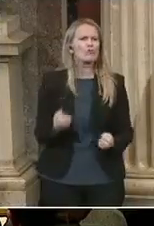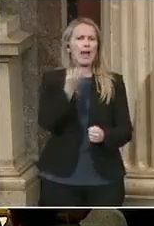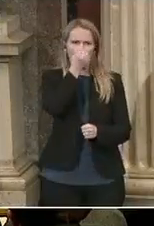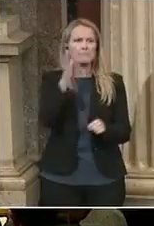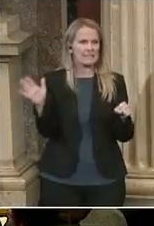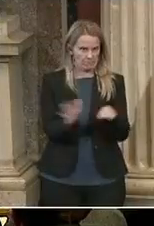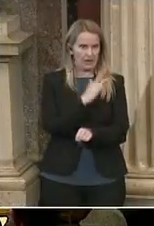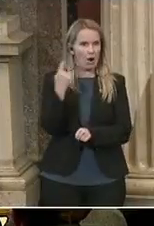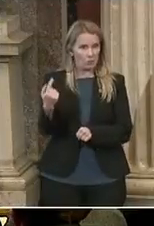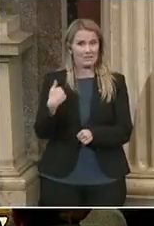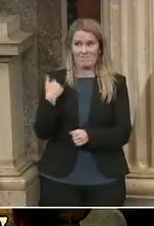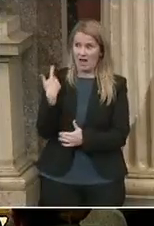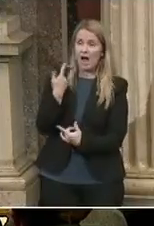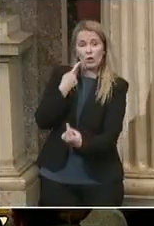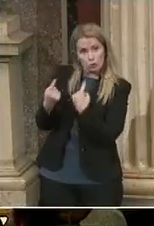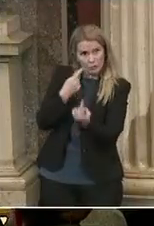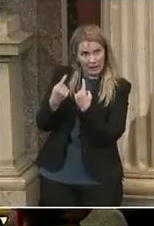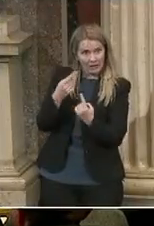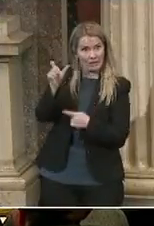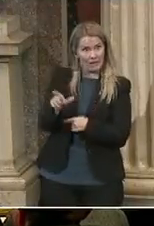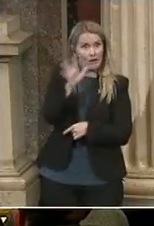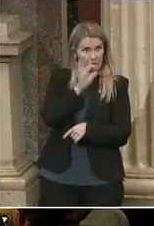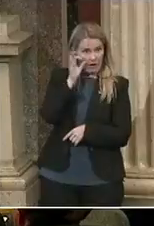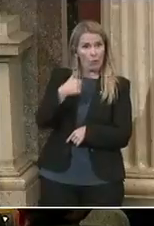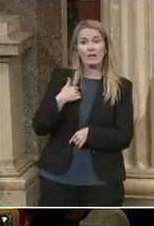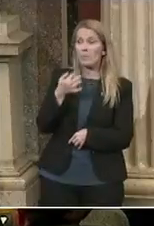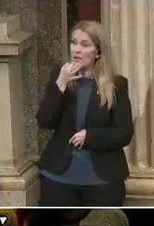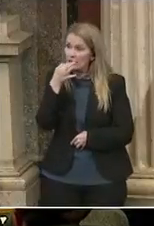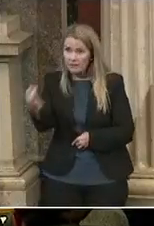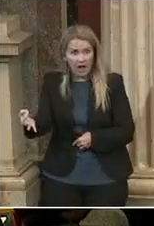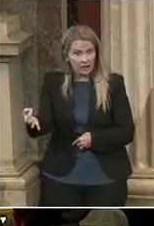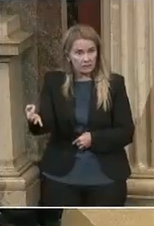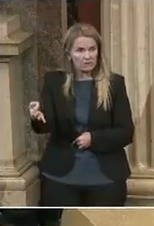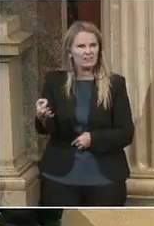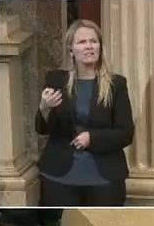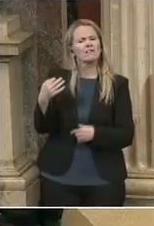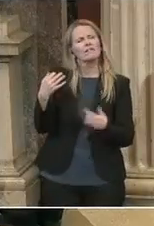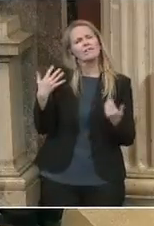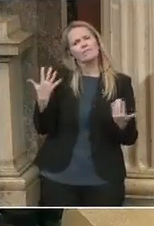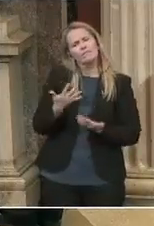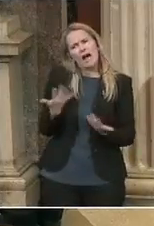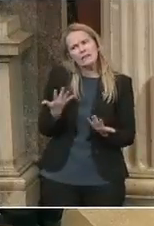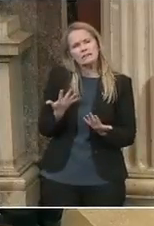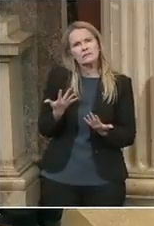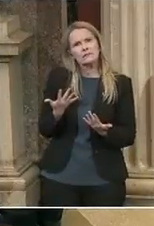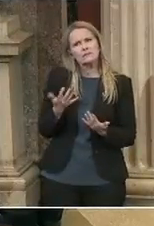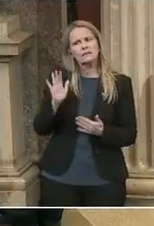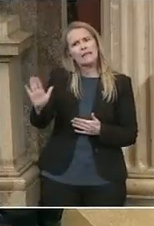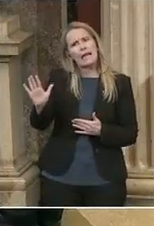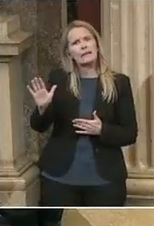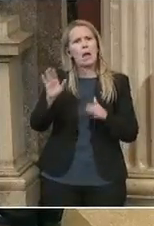gesprochen und ich habe sie gefragt was wäre deine